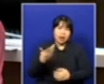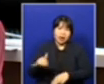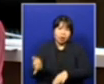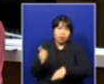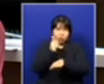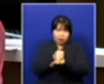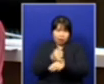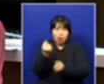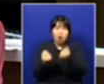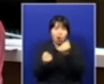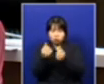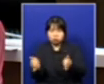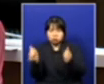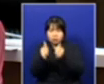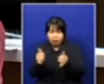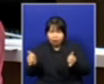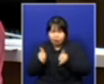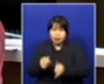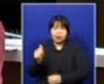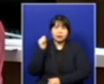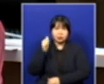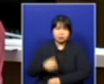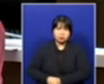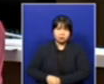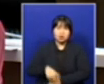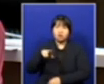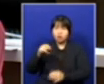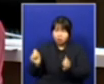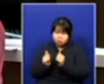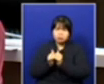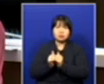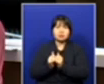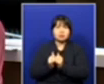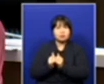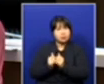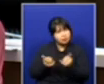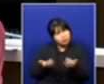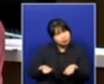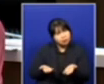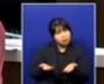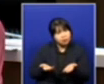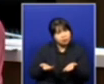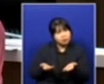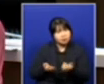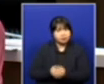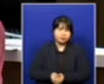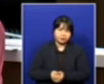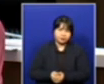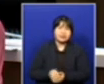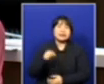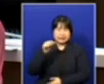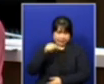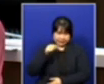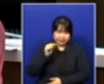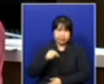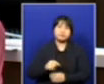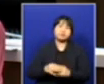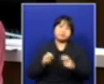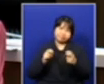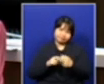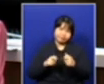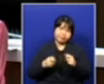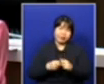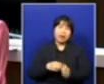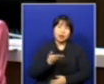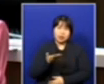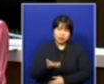กันกลับไปผมก็นอนใกล้กับภรรยาเอ้าไม่ยังไงอ่ะอย่างนี้แหละครับที่คิดว่าท่าน